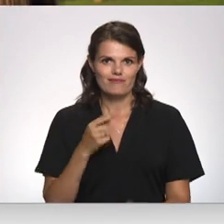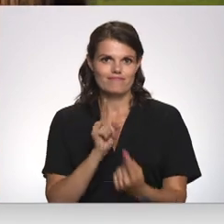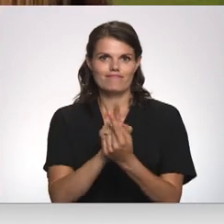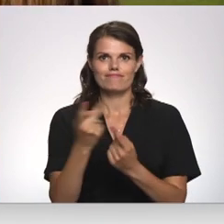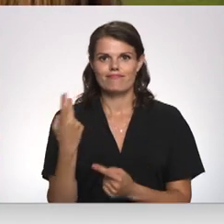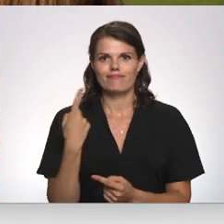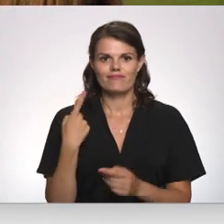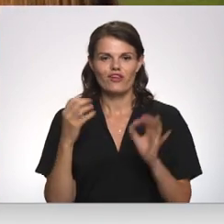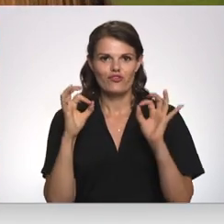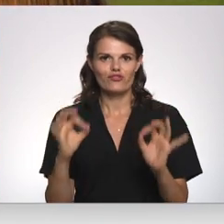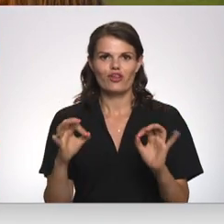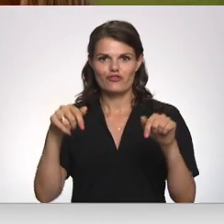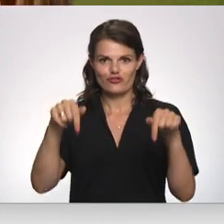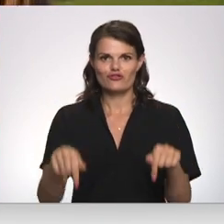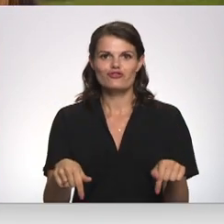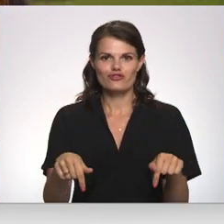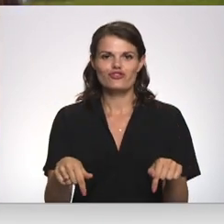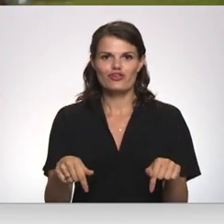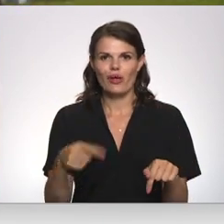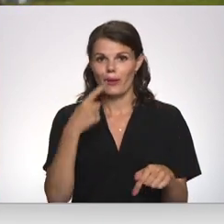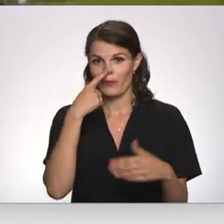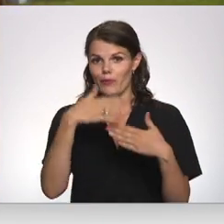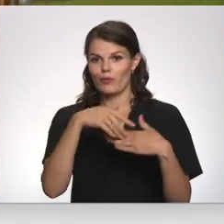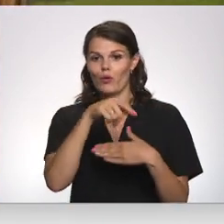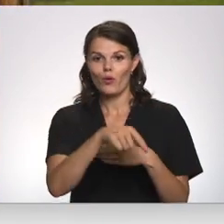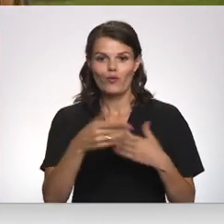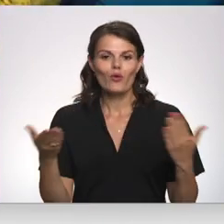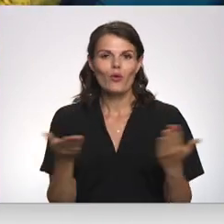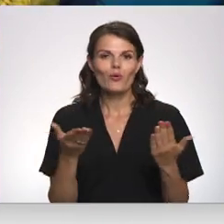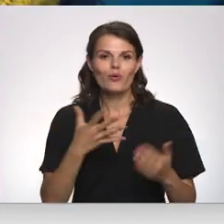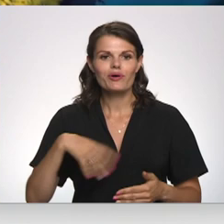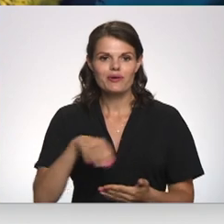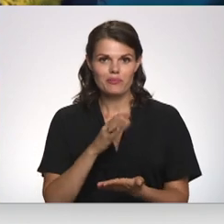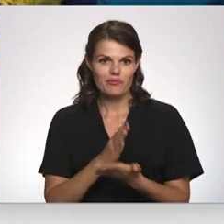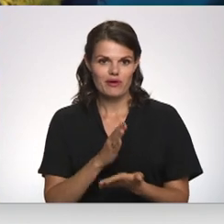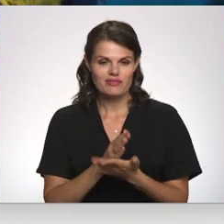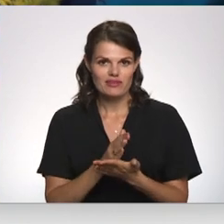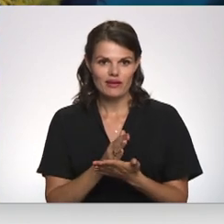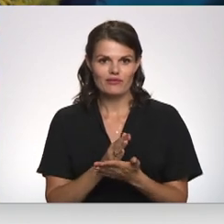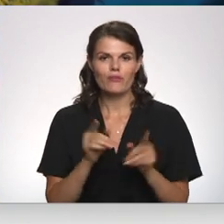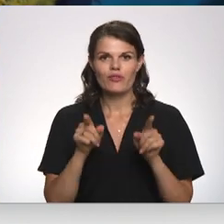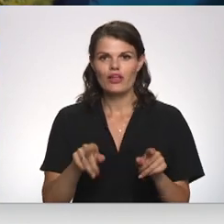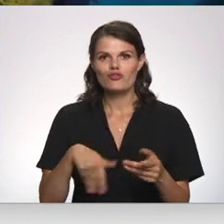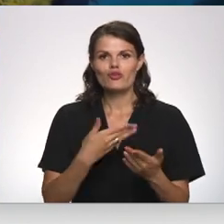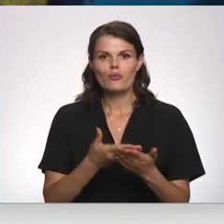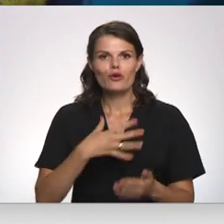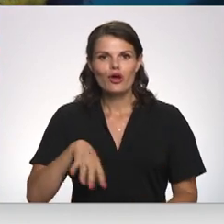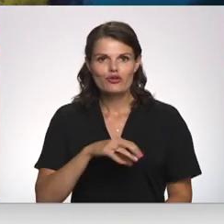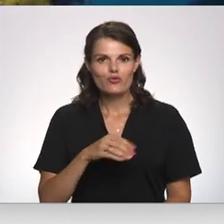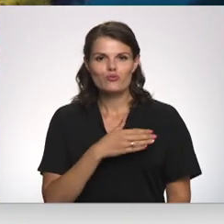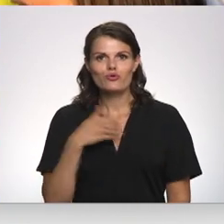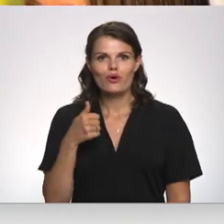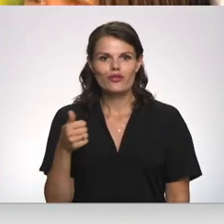sasatikumās tieši šeit, netoļi pie Krista taisni tagad, kur mēs esam. Jā, tas ir priekš mums ļoti īpaša